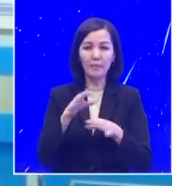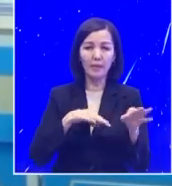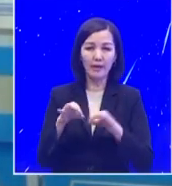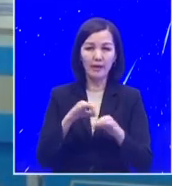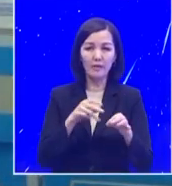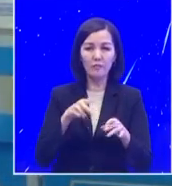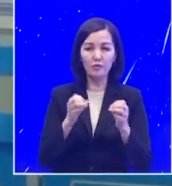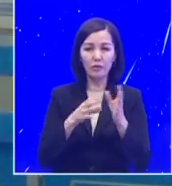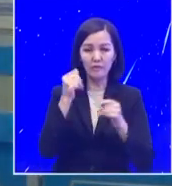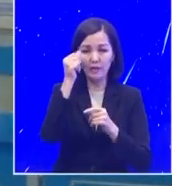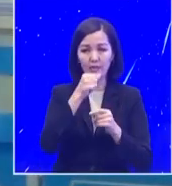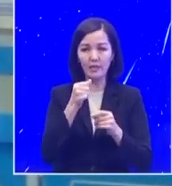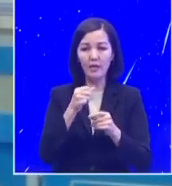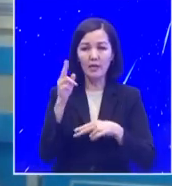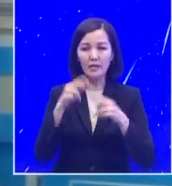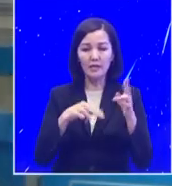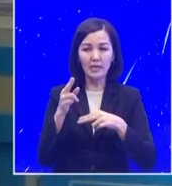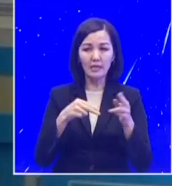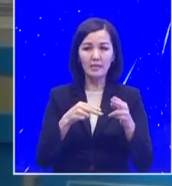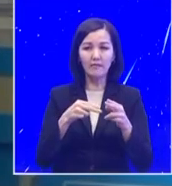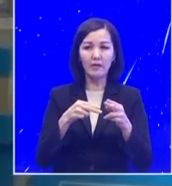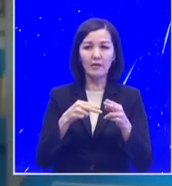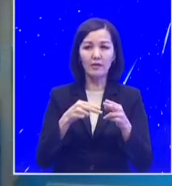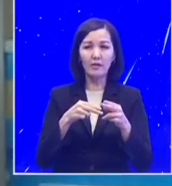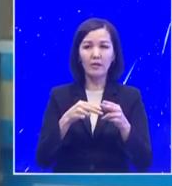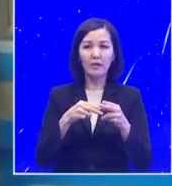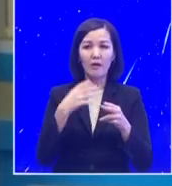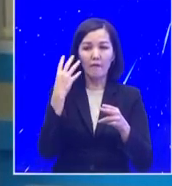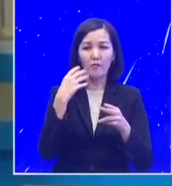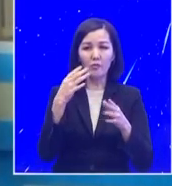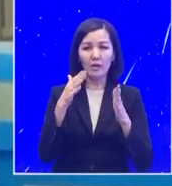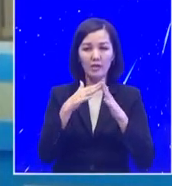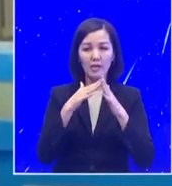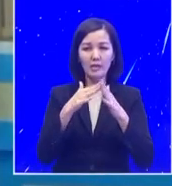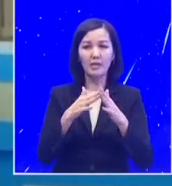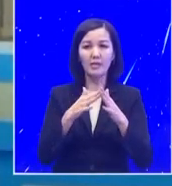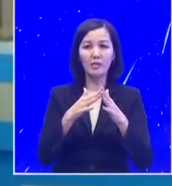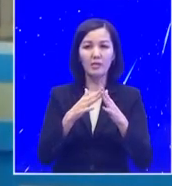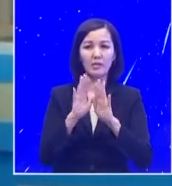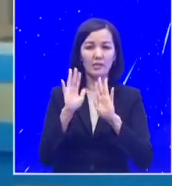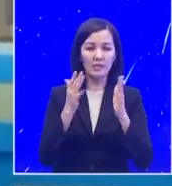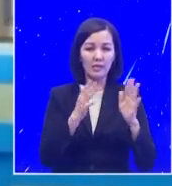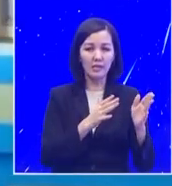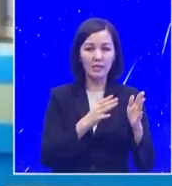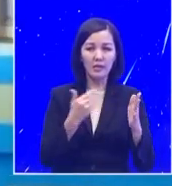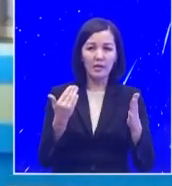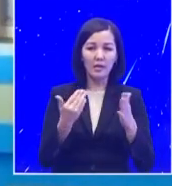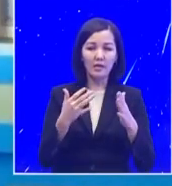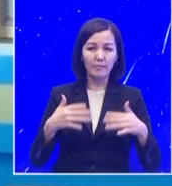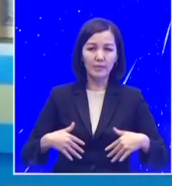за 2019 год. Это строительство фруктохранилищ, посадка интенсивных садов, приобретение